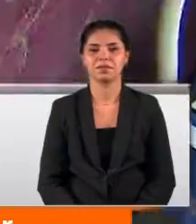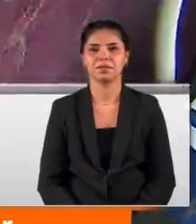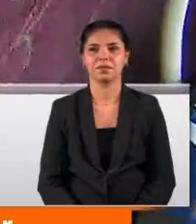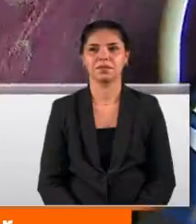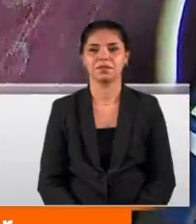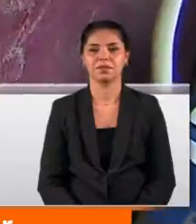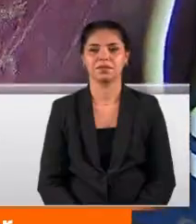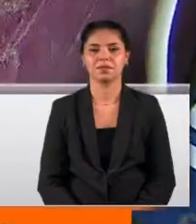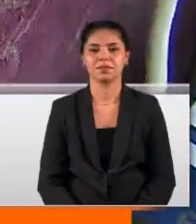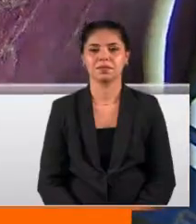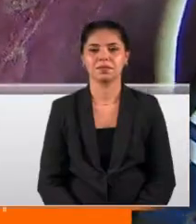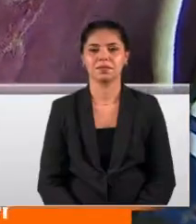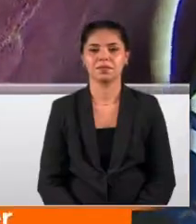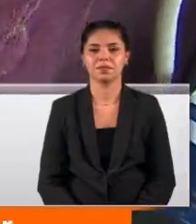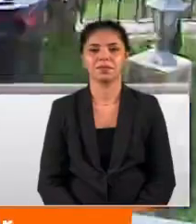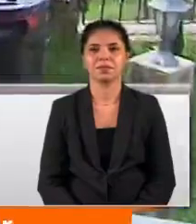yapacağım.